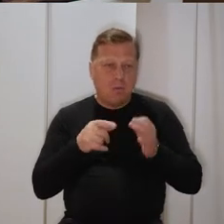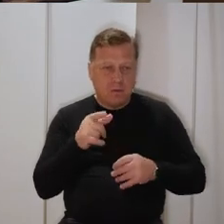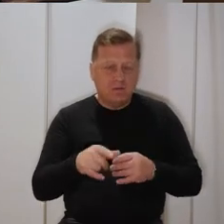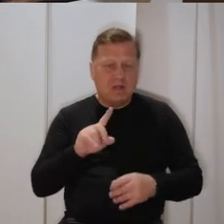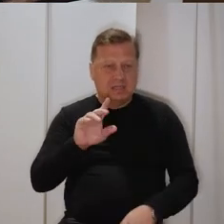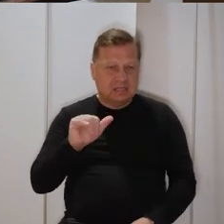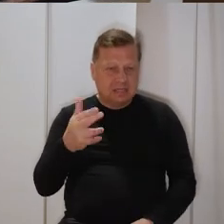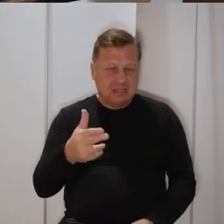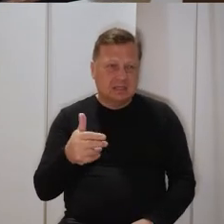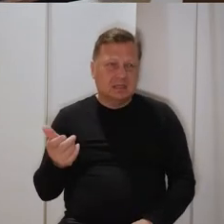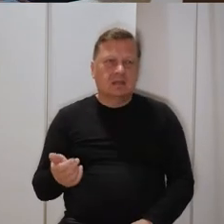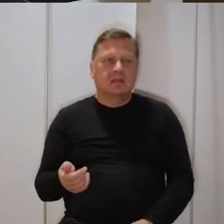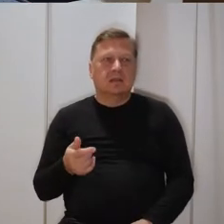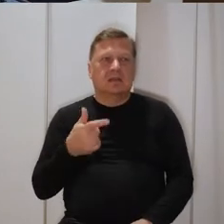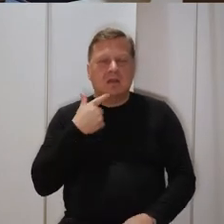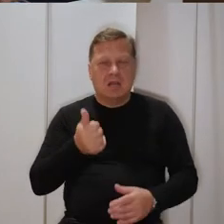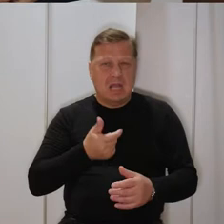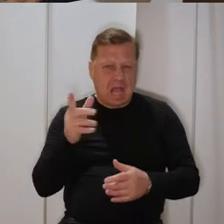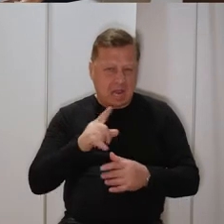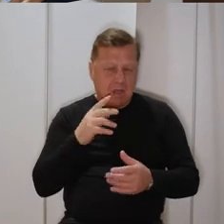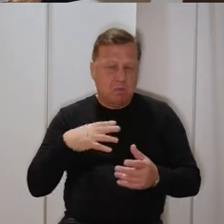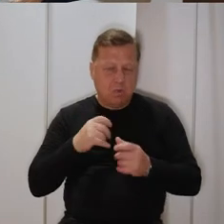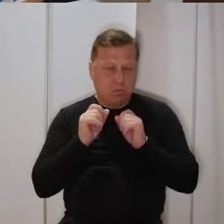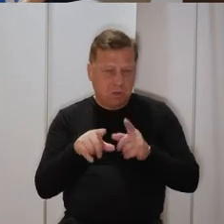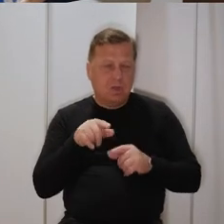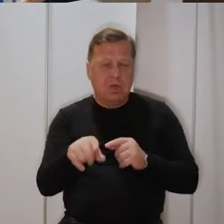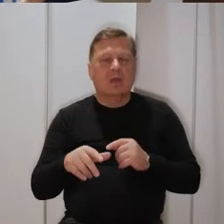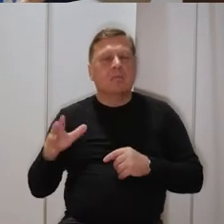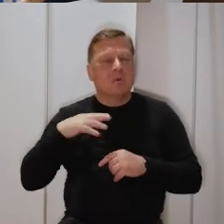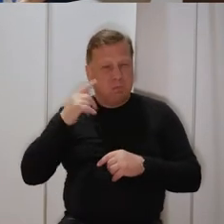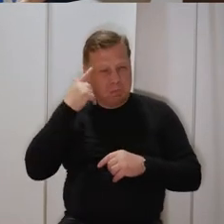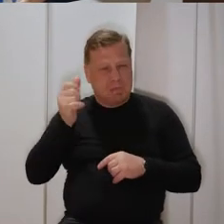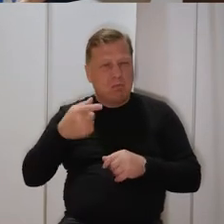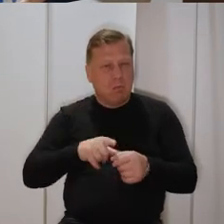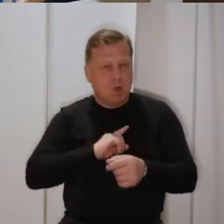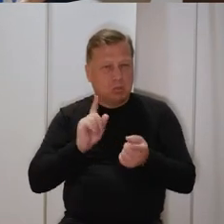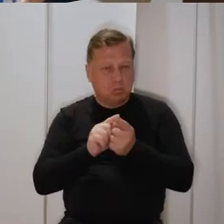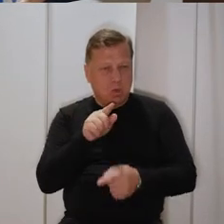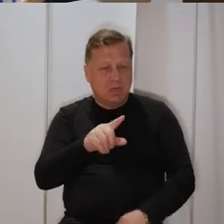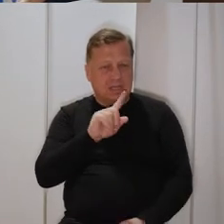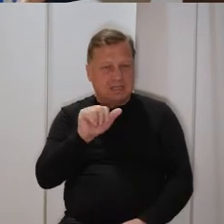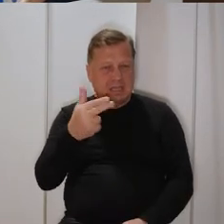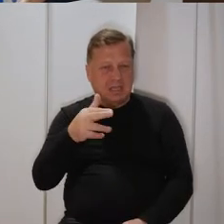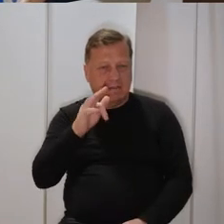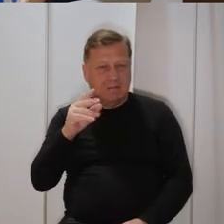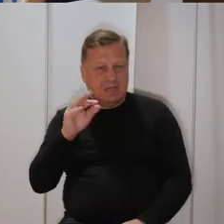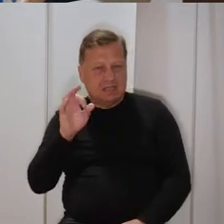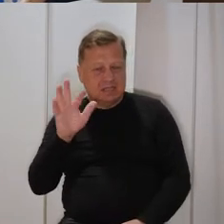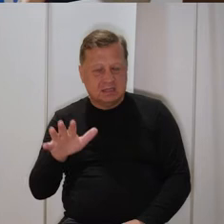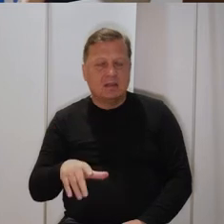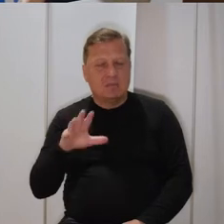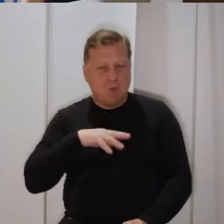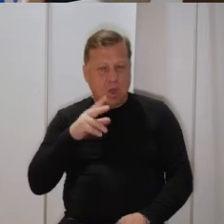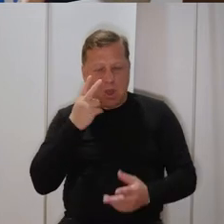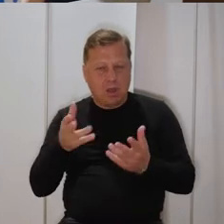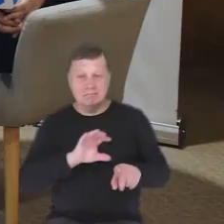do tych zinów z lat 90. To się już pojawiło kilka razy, kiedy się spotkałyśmy w Poznaniu na Zinfeście swoją drogą, to tam też miałyśmy okazję obejrzeć taką